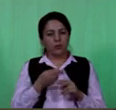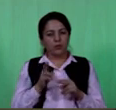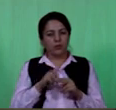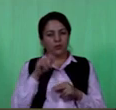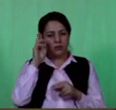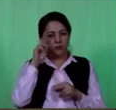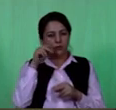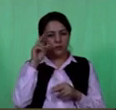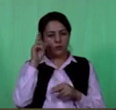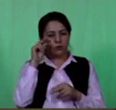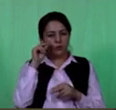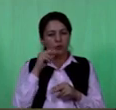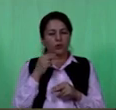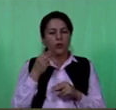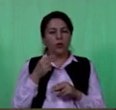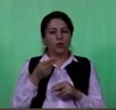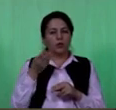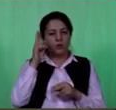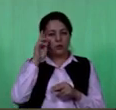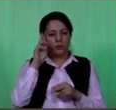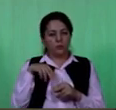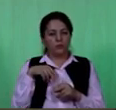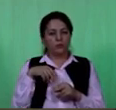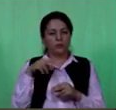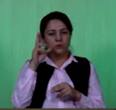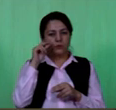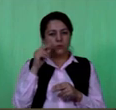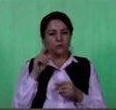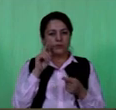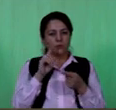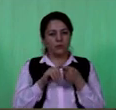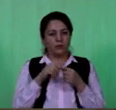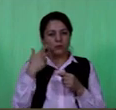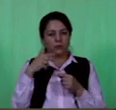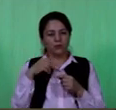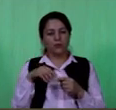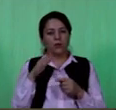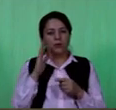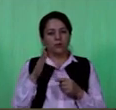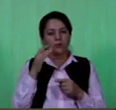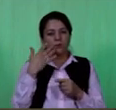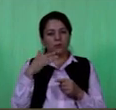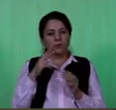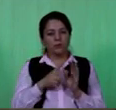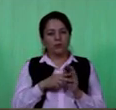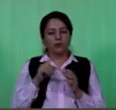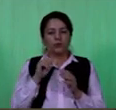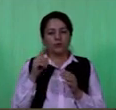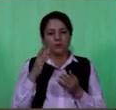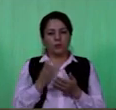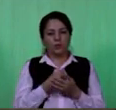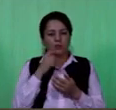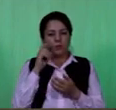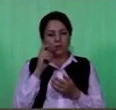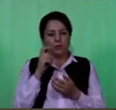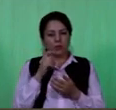число неизвестному числу прибавили 30 и получили 58 чтобы найти x то есть